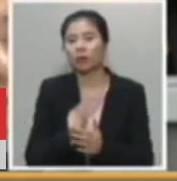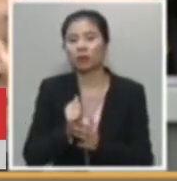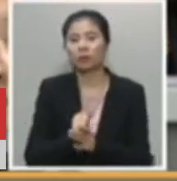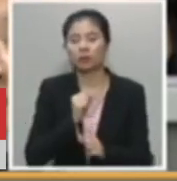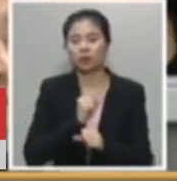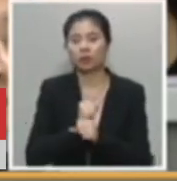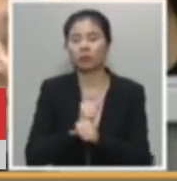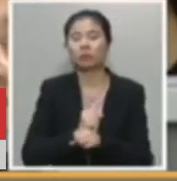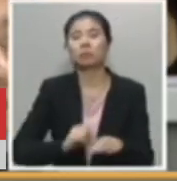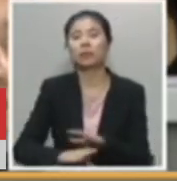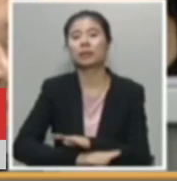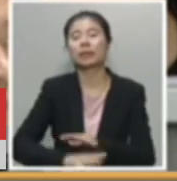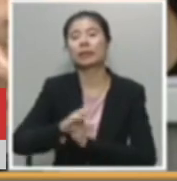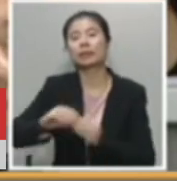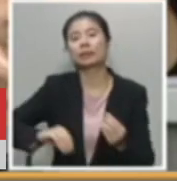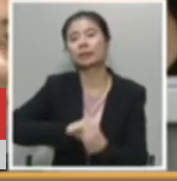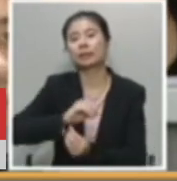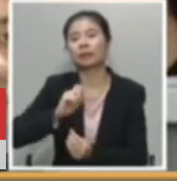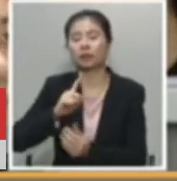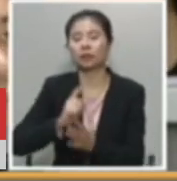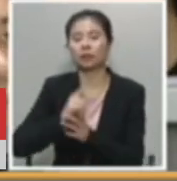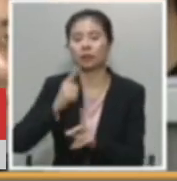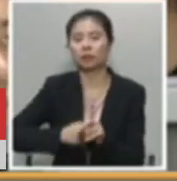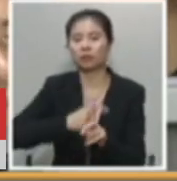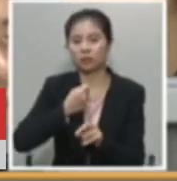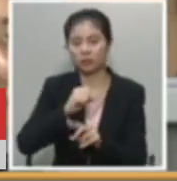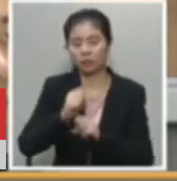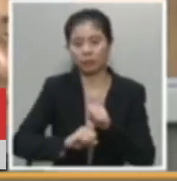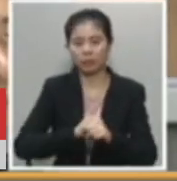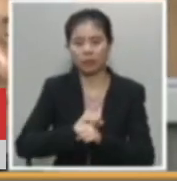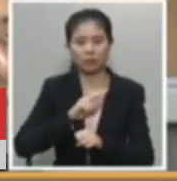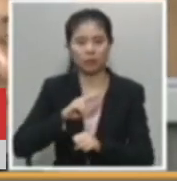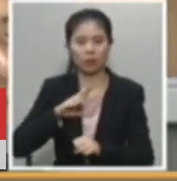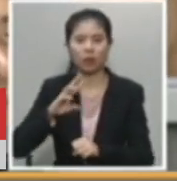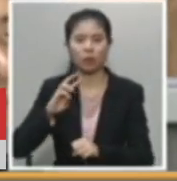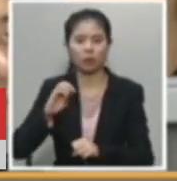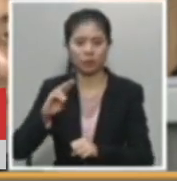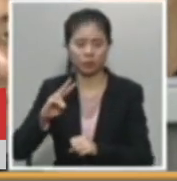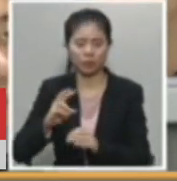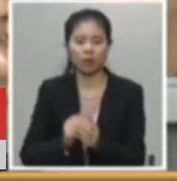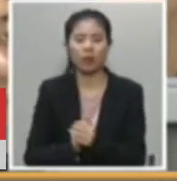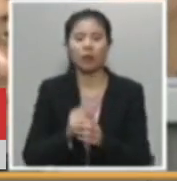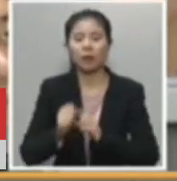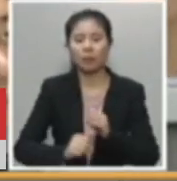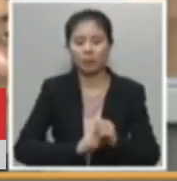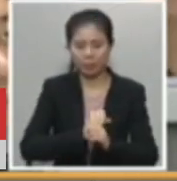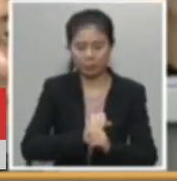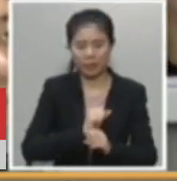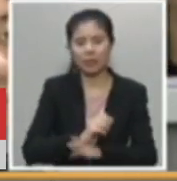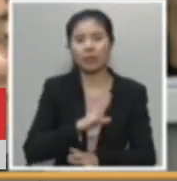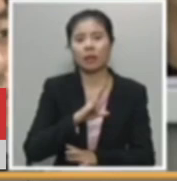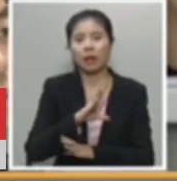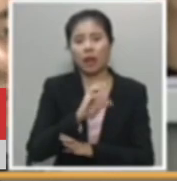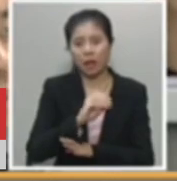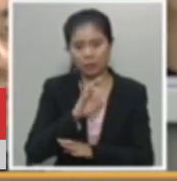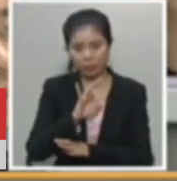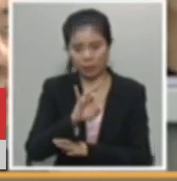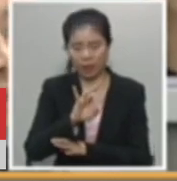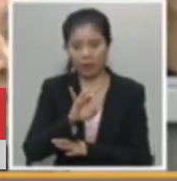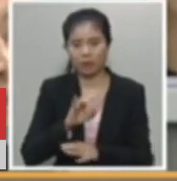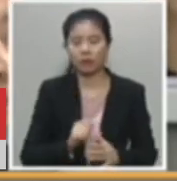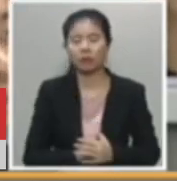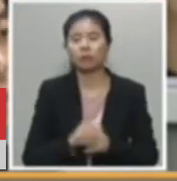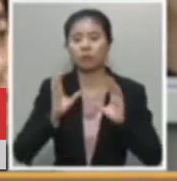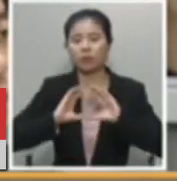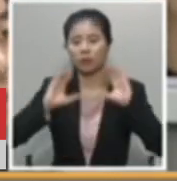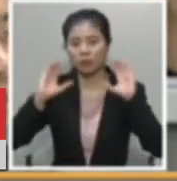านเศรษฐกิจเดือนตุลาคม2562แยกเป็นปีพุทธศักราช2558รัฐบา